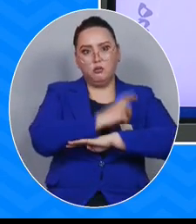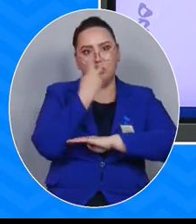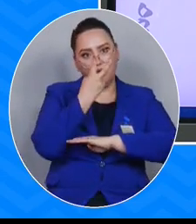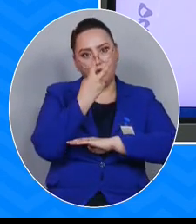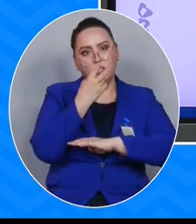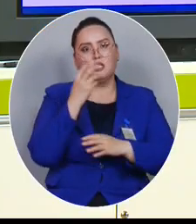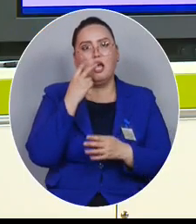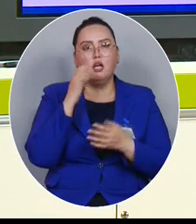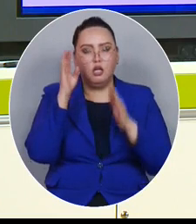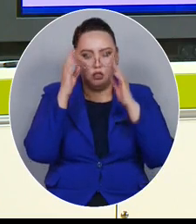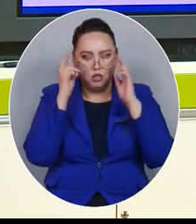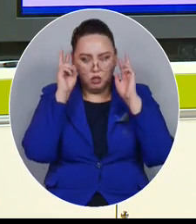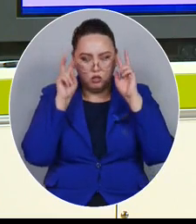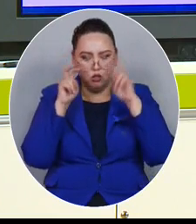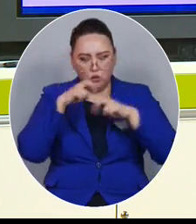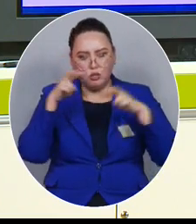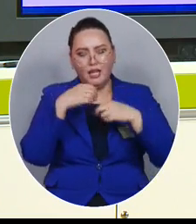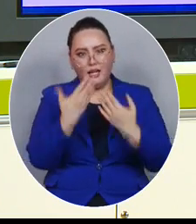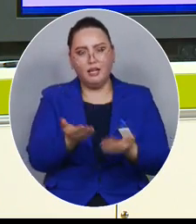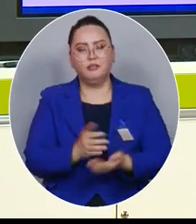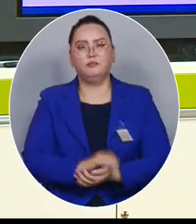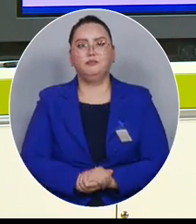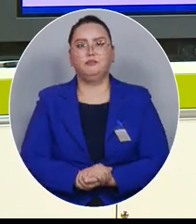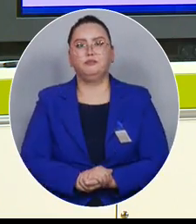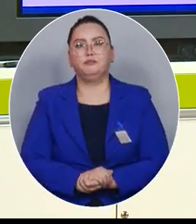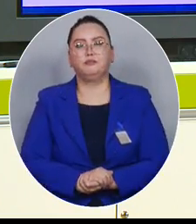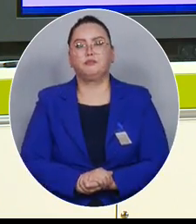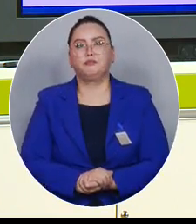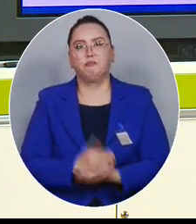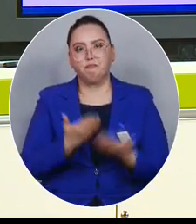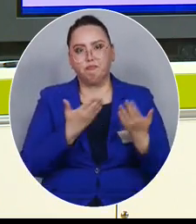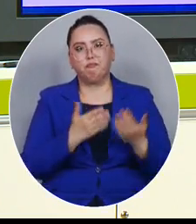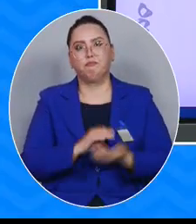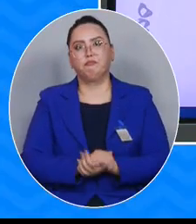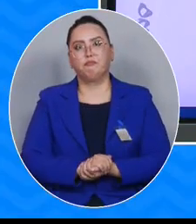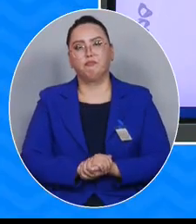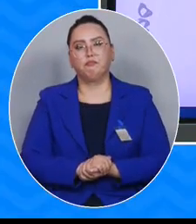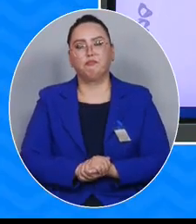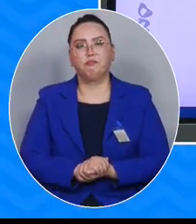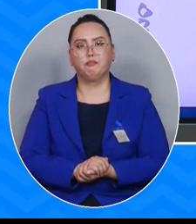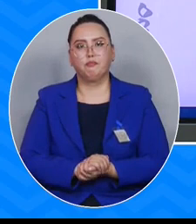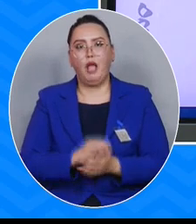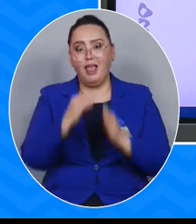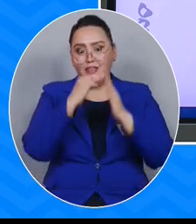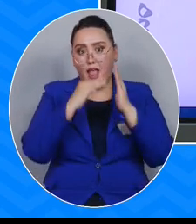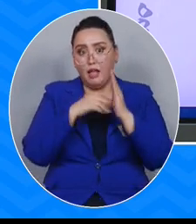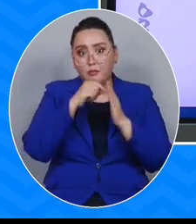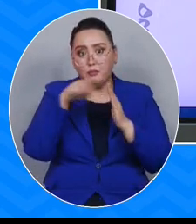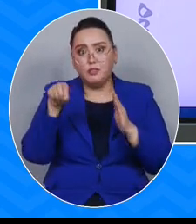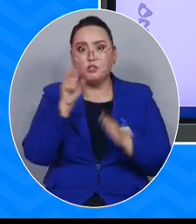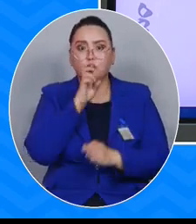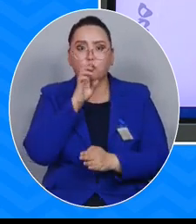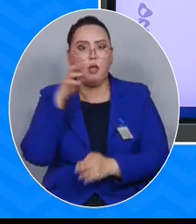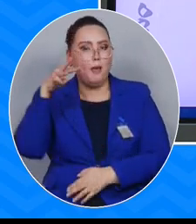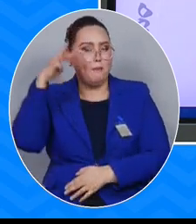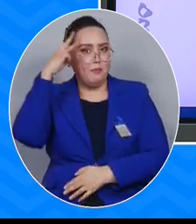санзараараа, затхээр дүрслэн бичгийн тулд мэдрэм шарадагуол, хүр нь бичгийн тулд авиас шарадаг, талбурлон бичгийн тулд мэдлиг